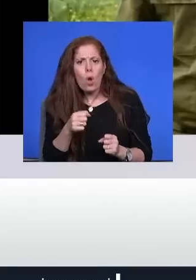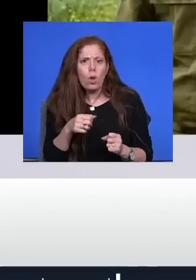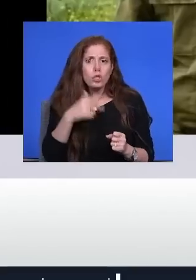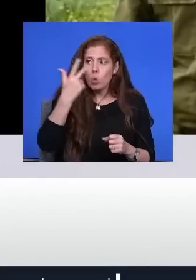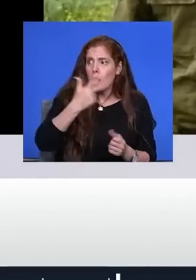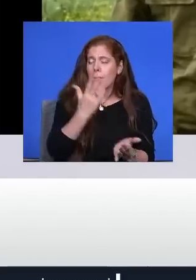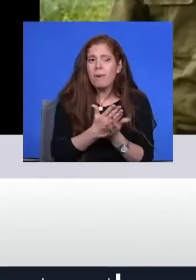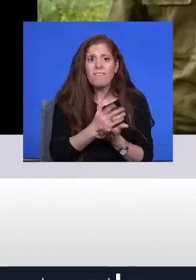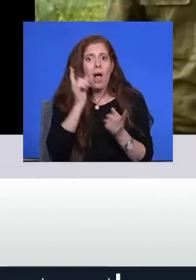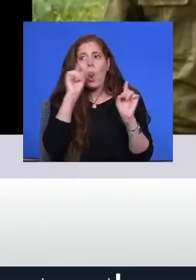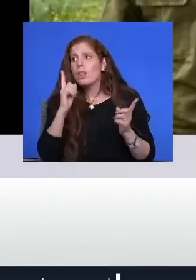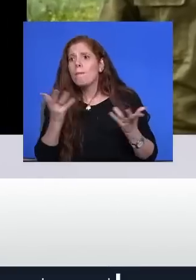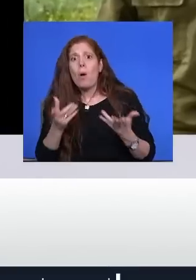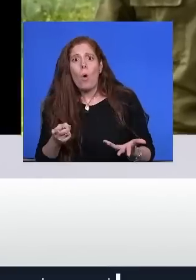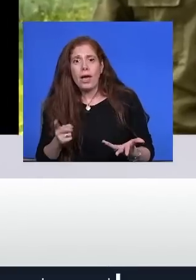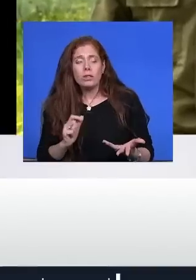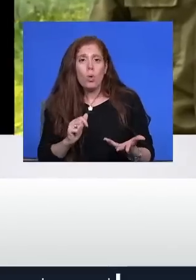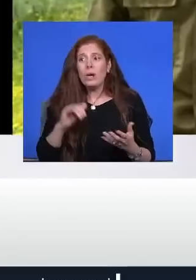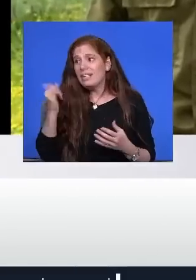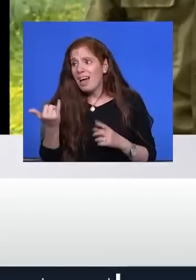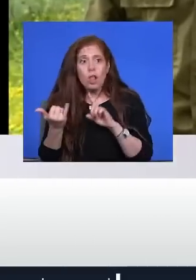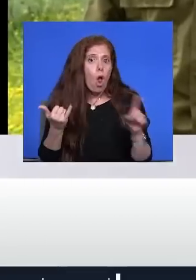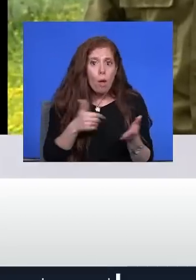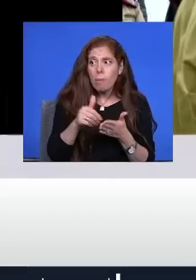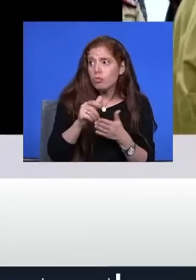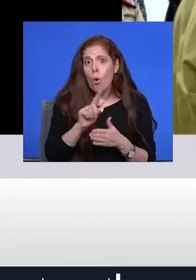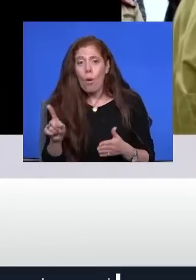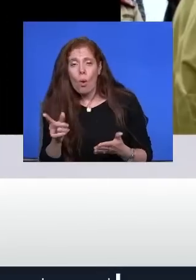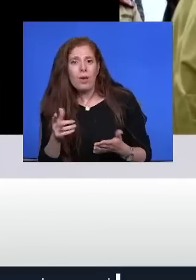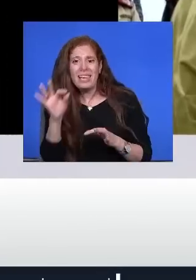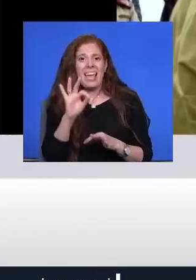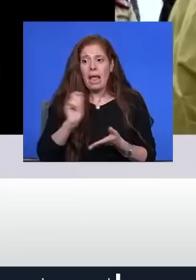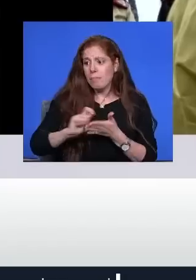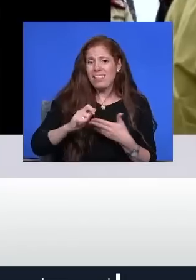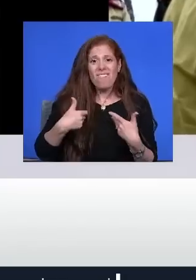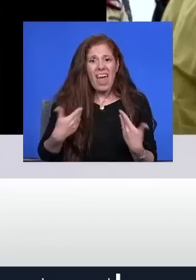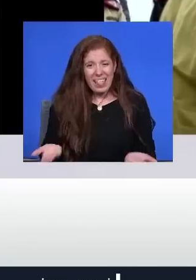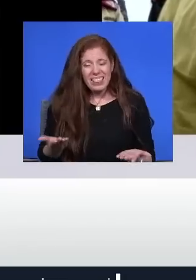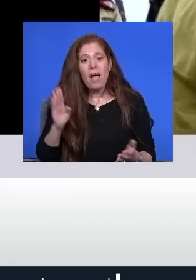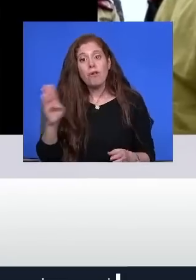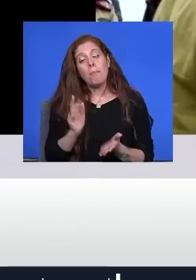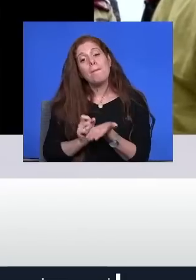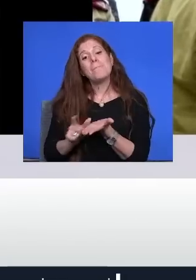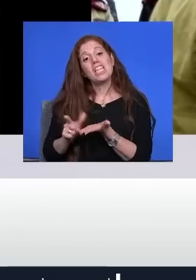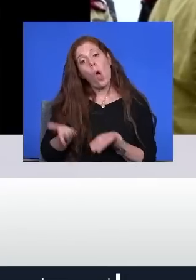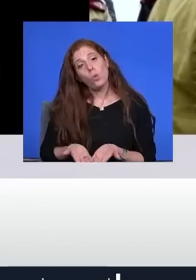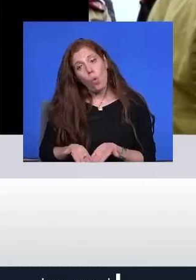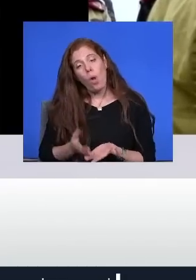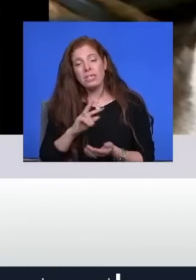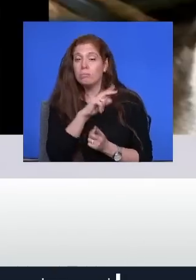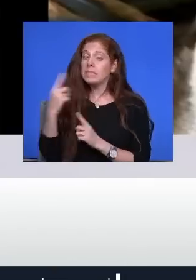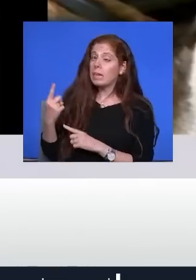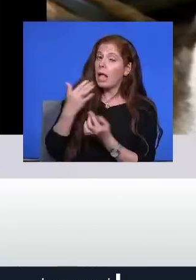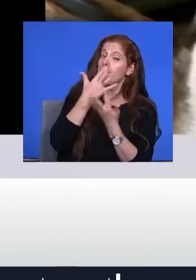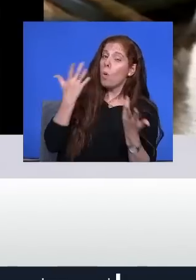תלוי כזה, שר ביטחון או לא שר ביטחון, כי יש עוד אין מכתב, אבל נתניהו פיטר אותו. ככה שמצד אחד ברור שאם נתניהו היה